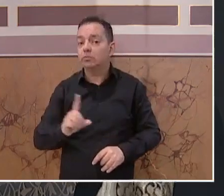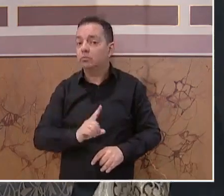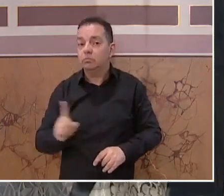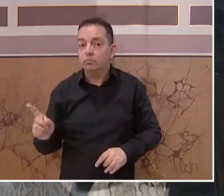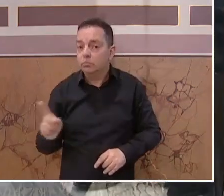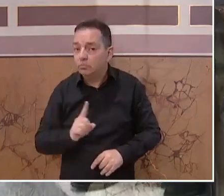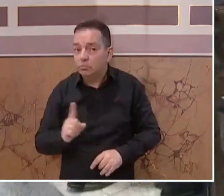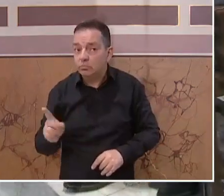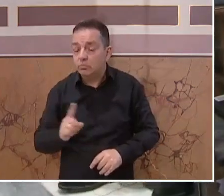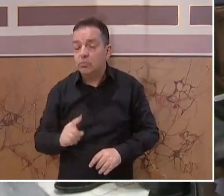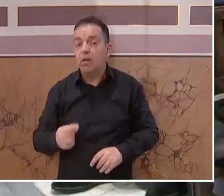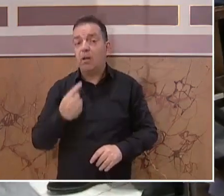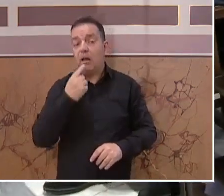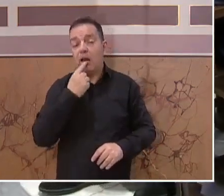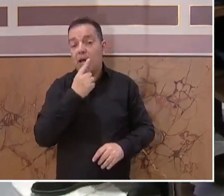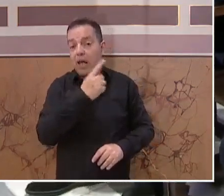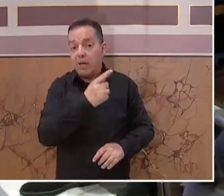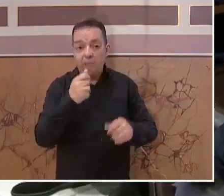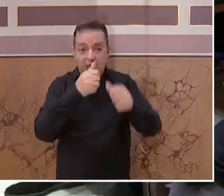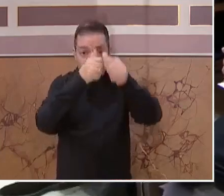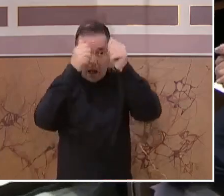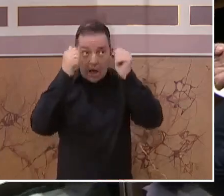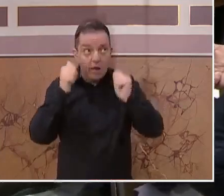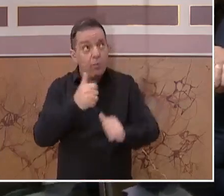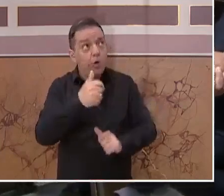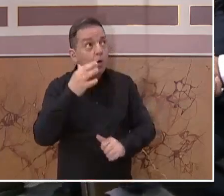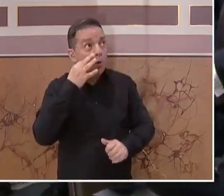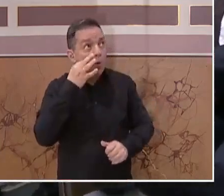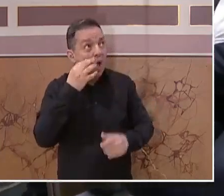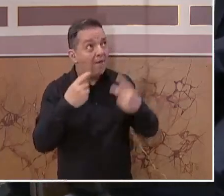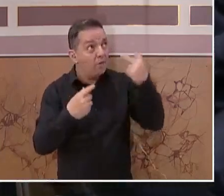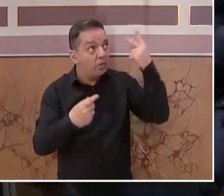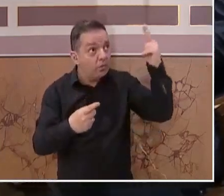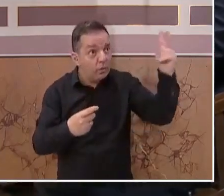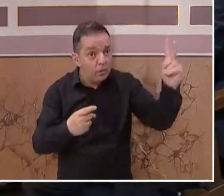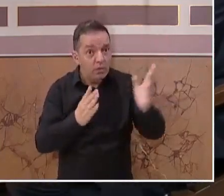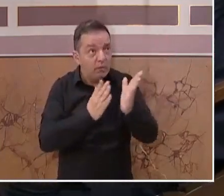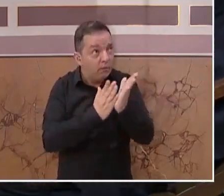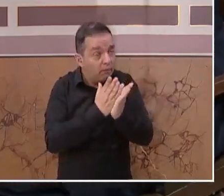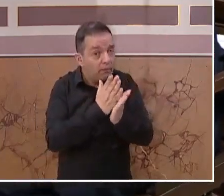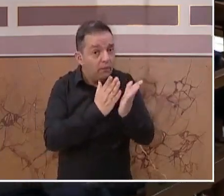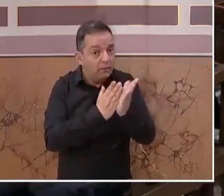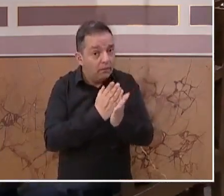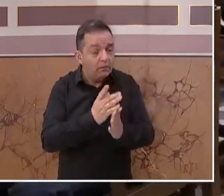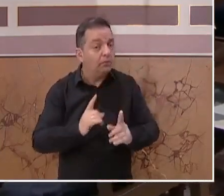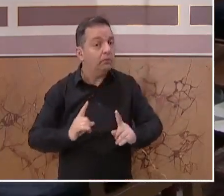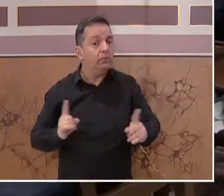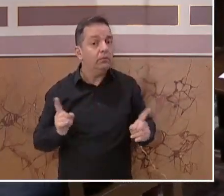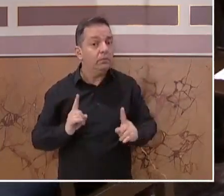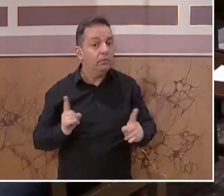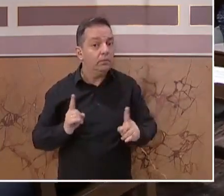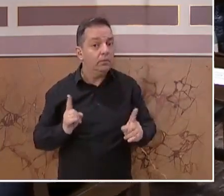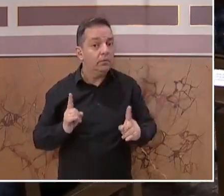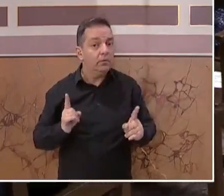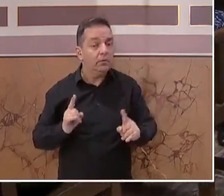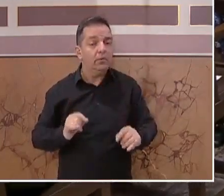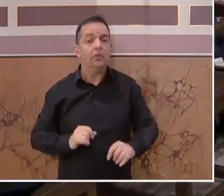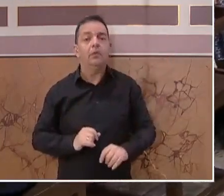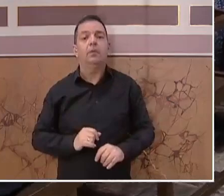«Έζης γαρ ου σε αυτή, ου γαρ σε αυτής